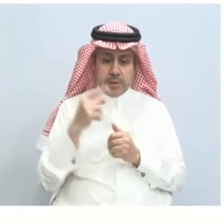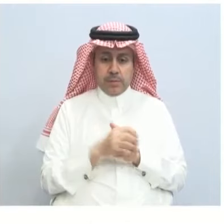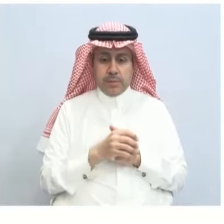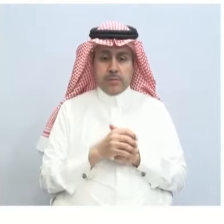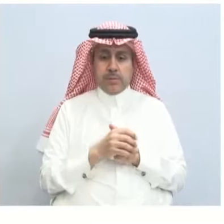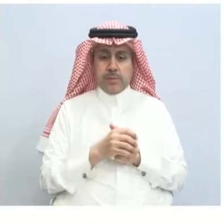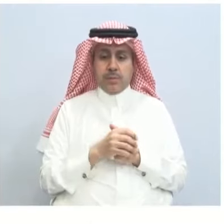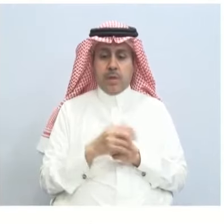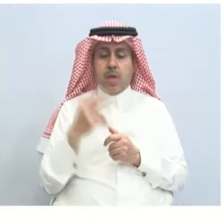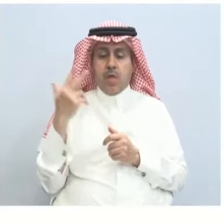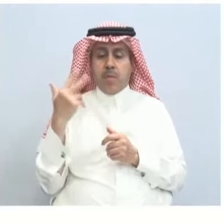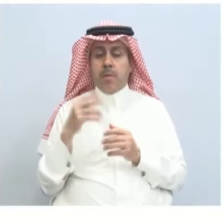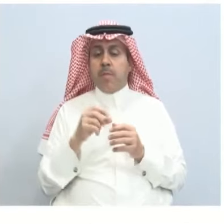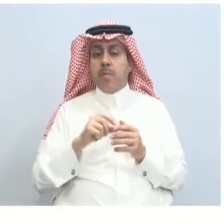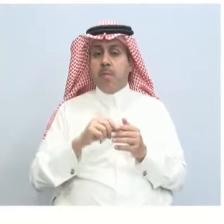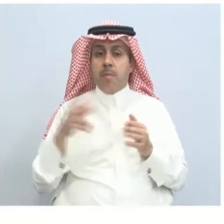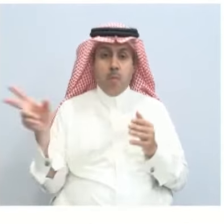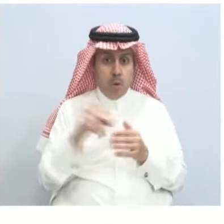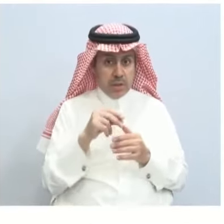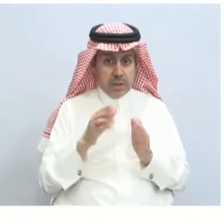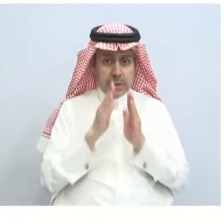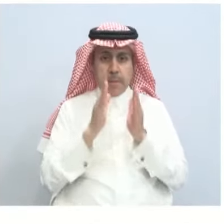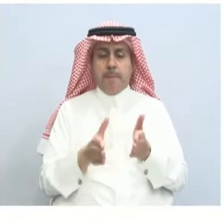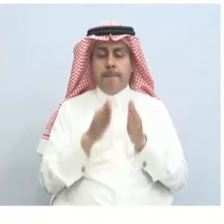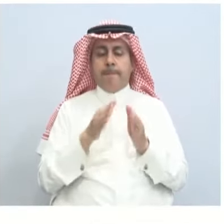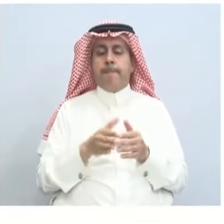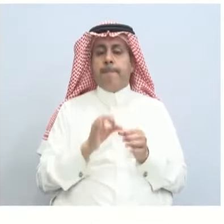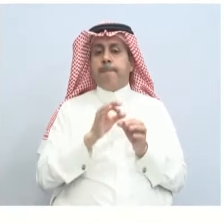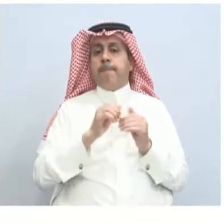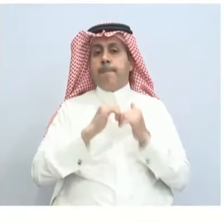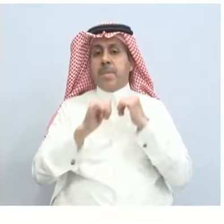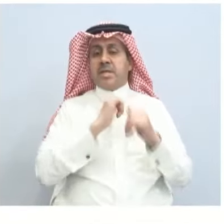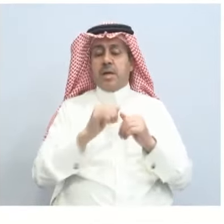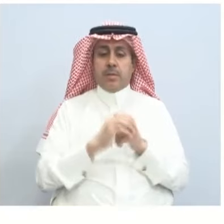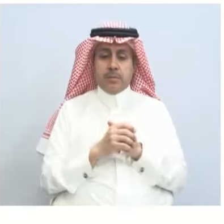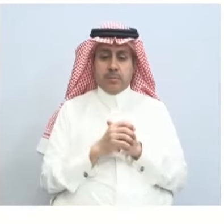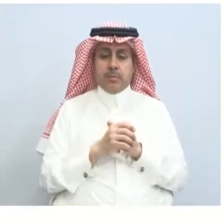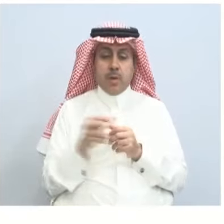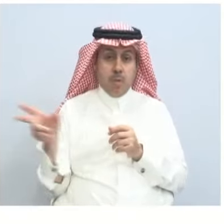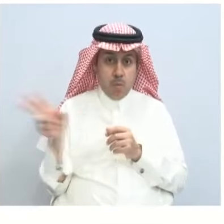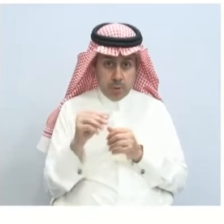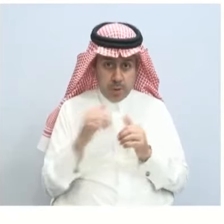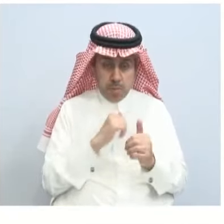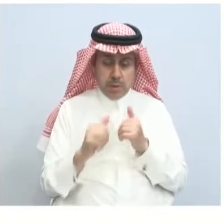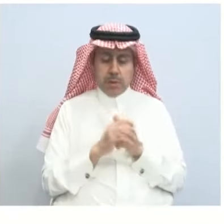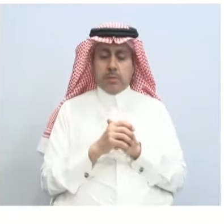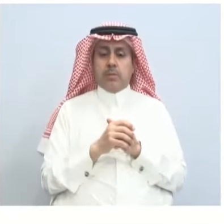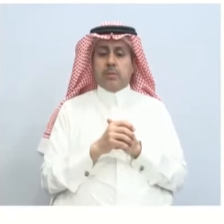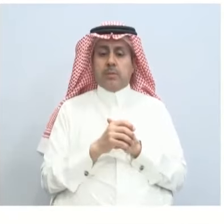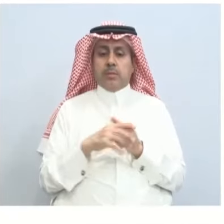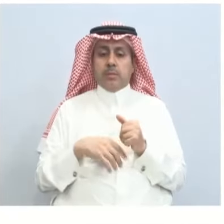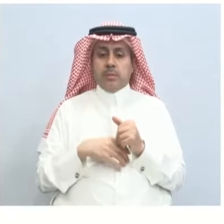8 فاوجد محصله مسارهما طبعا اخواني الكرام دائما المحصله هي عباره عن ايش